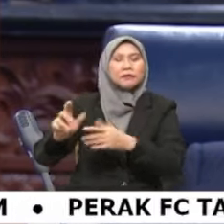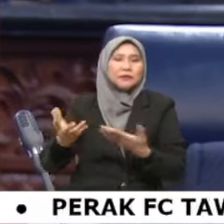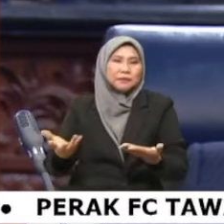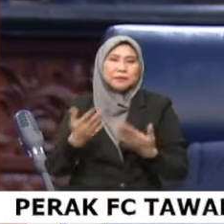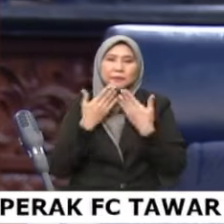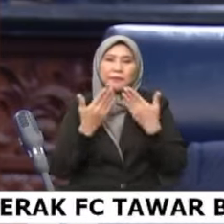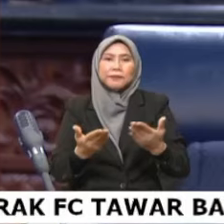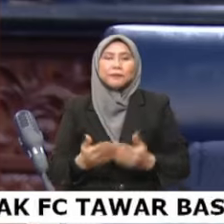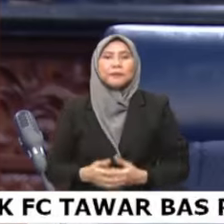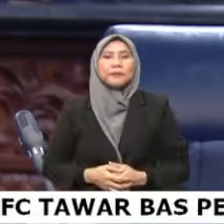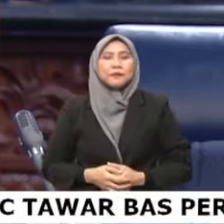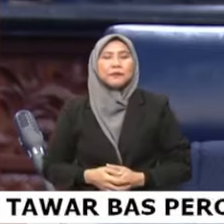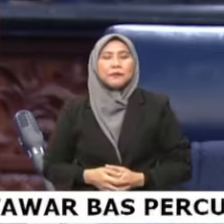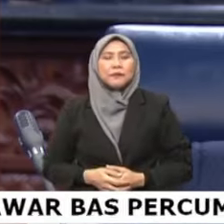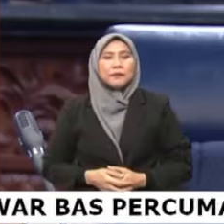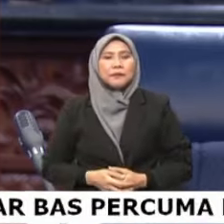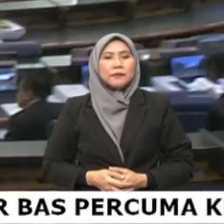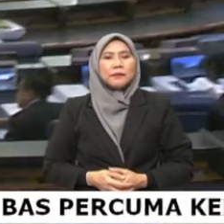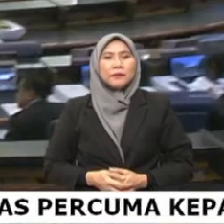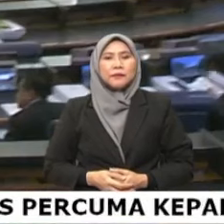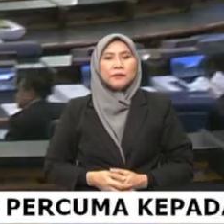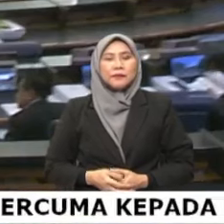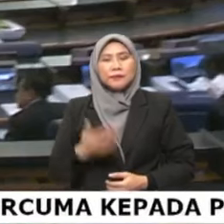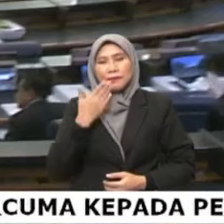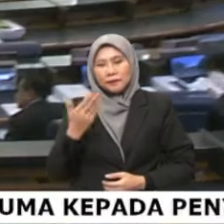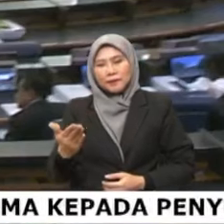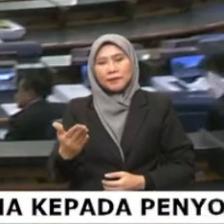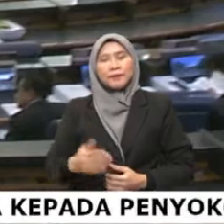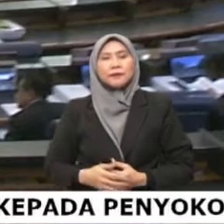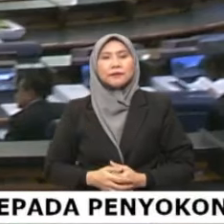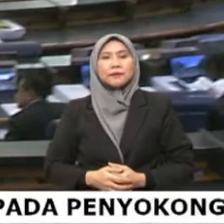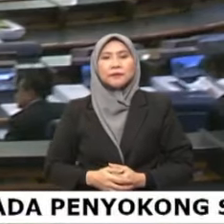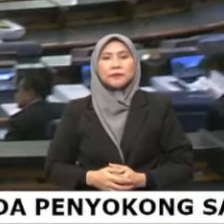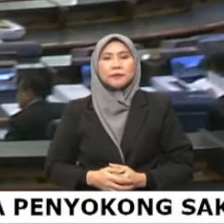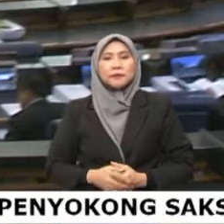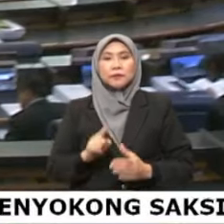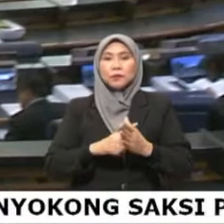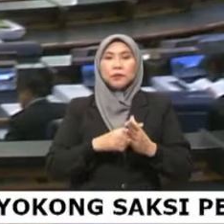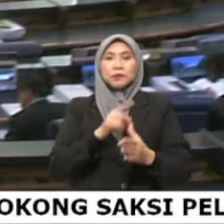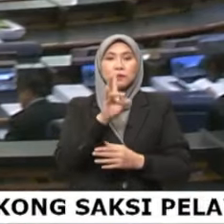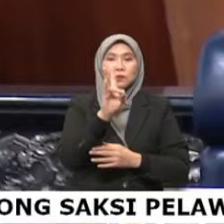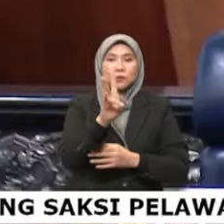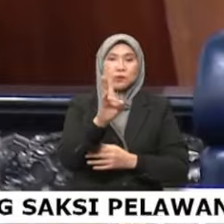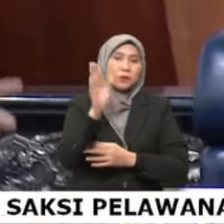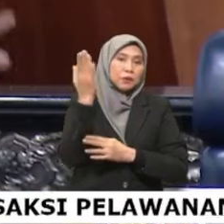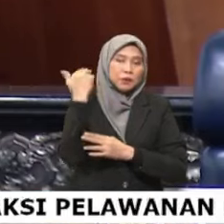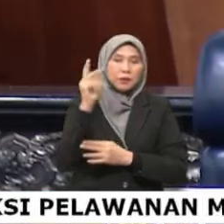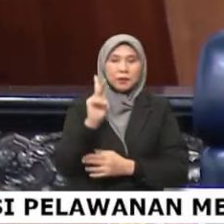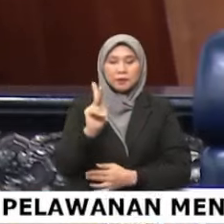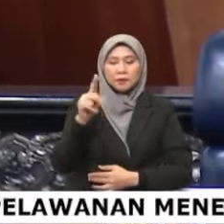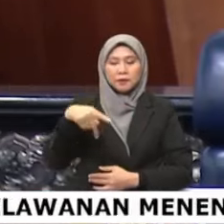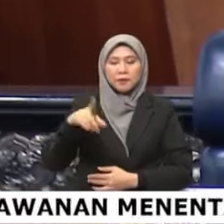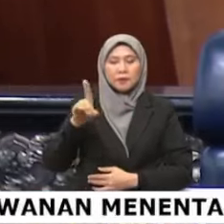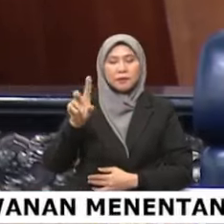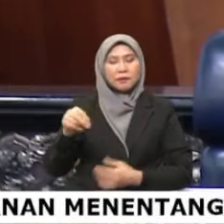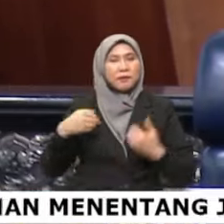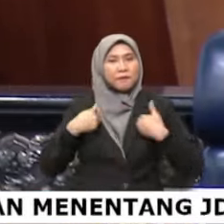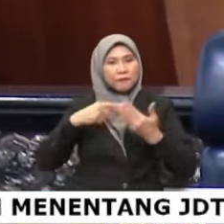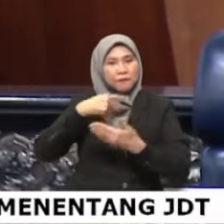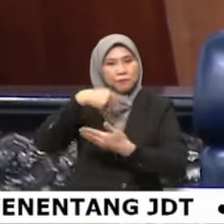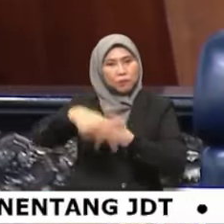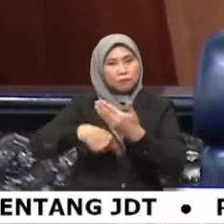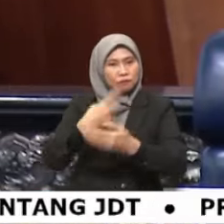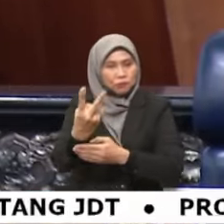terima kasih. Tampin. Terima kasih, Puan Speaker. Pada Julai lalu, KPDN ada memperkenalkan dua program baru